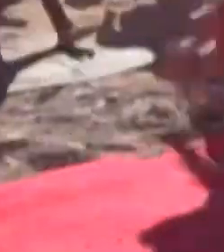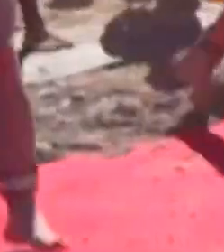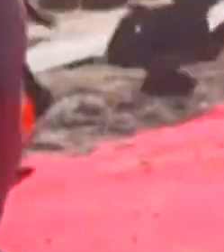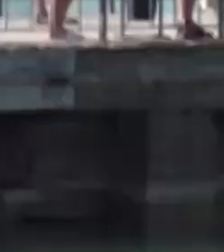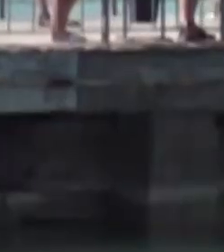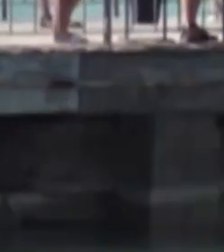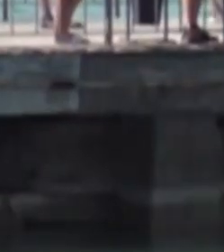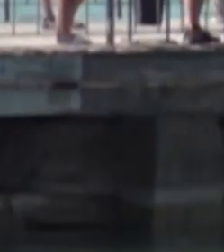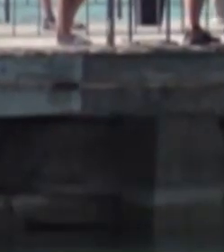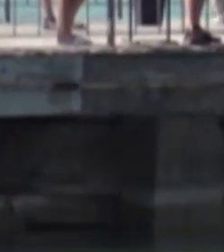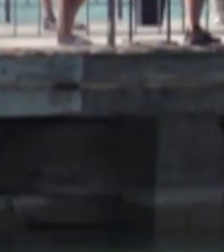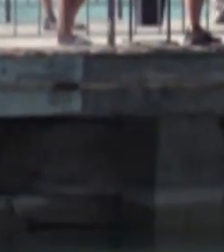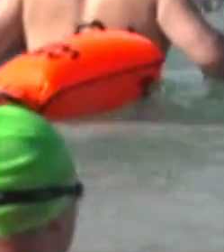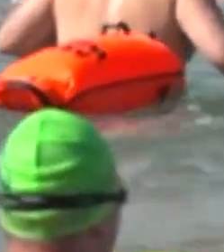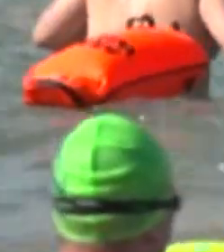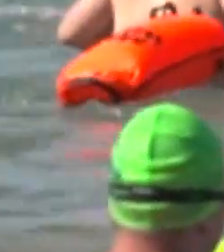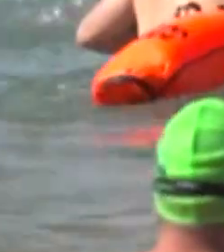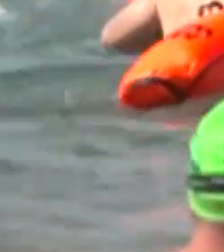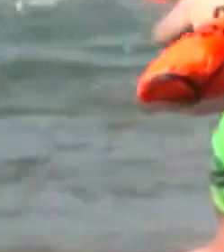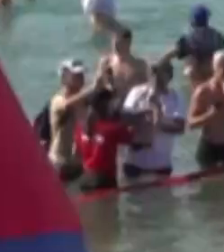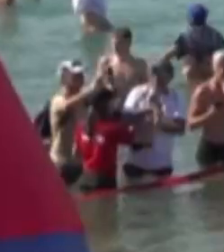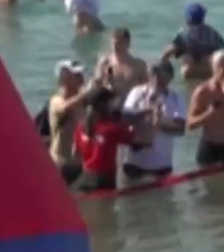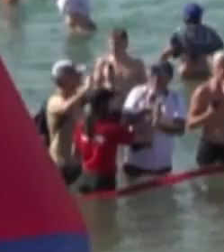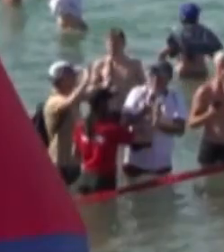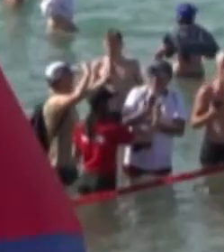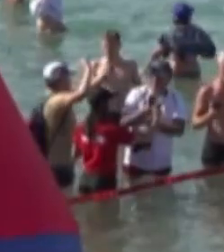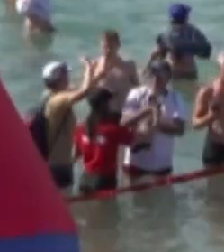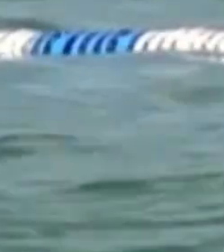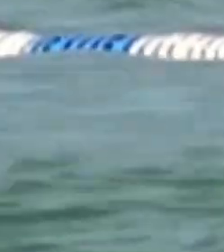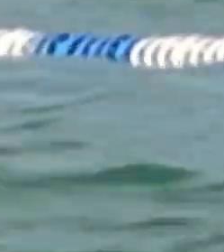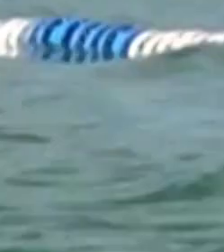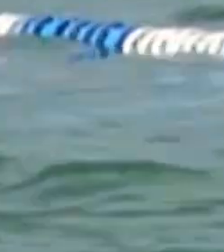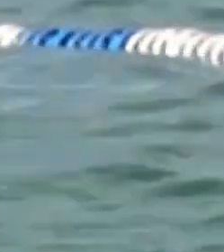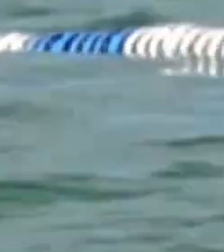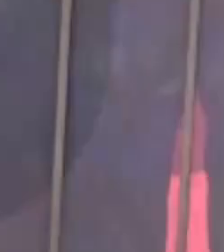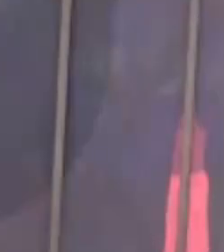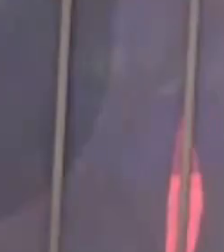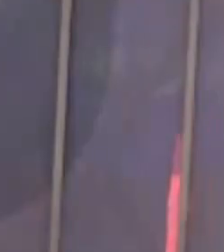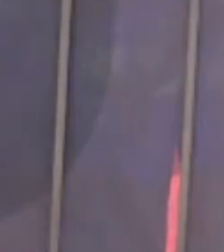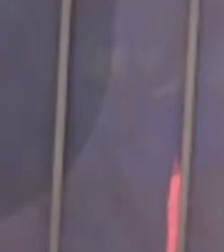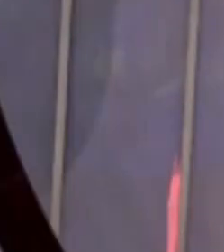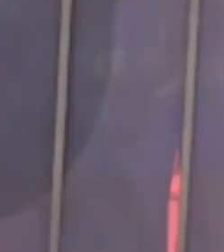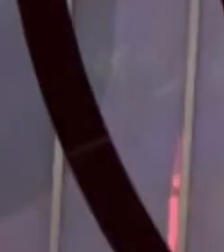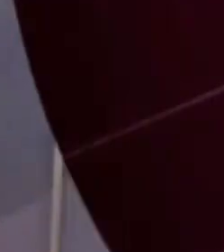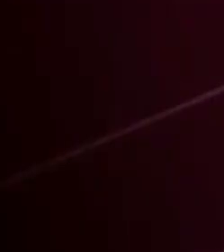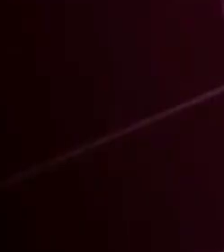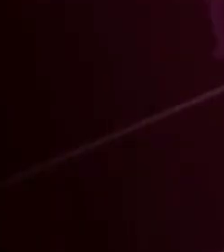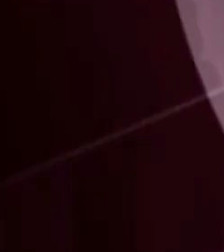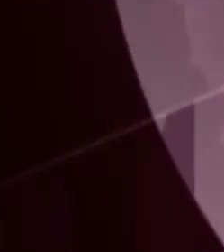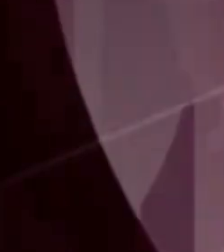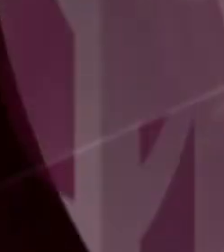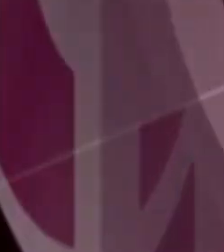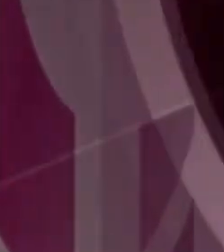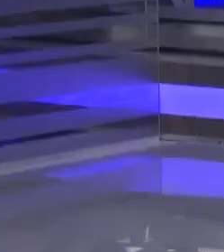Впервые в Казахстане прошел массовый заплыв Ocean Man. Подробности спортивного состязания расскажу я, Рустам Араубаев.